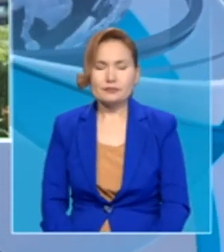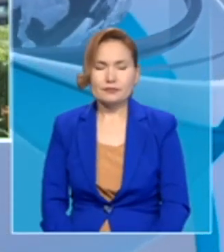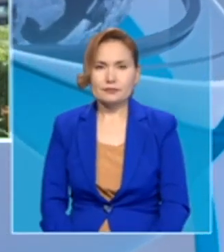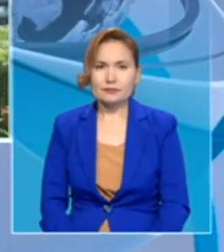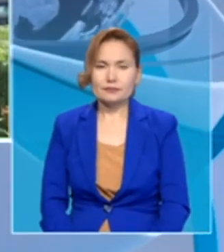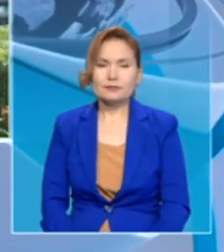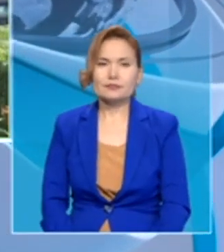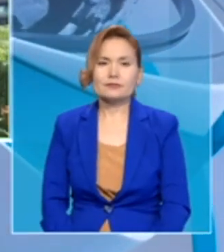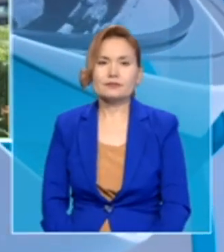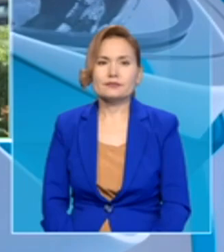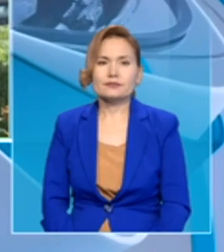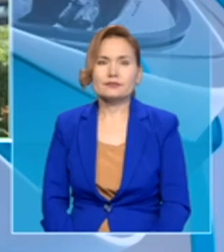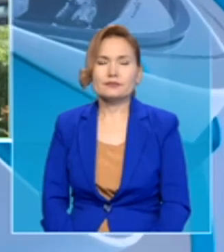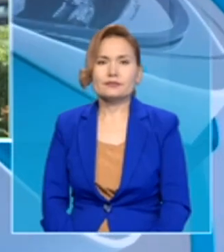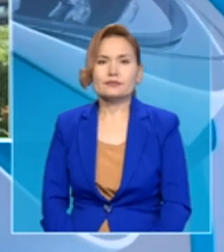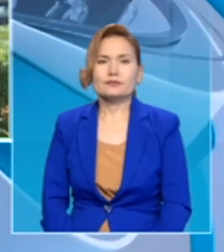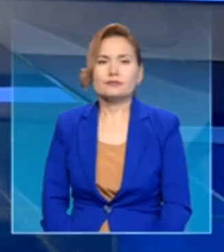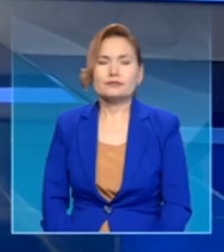қосылған әріптесім Нұрсұлу Қасым.